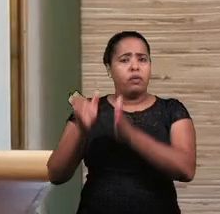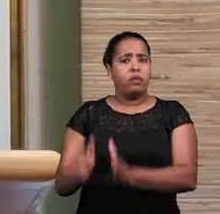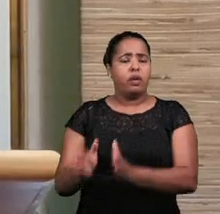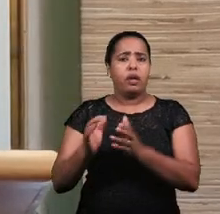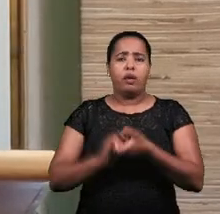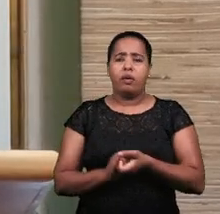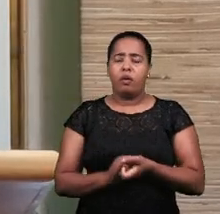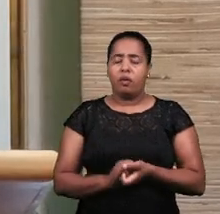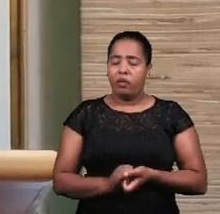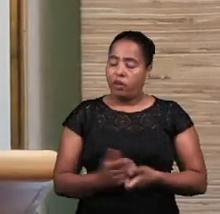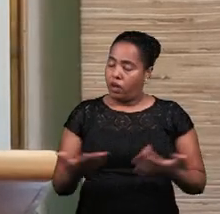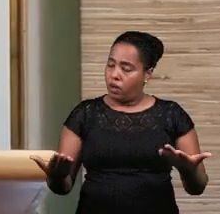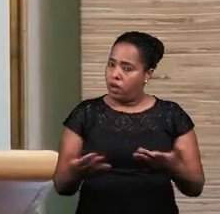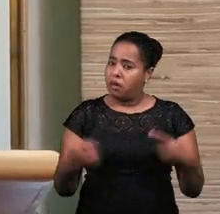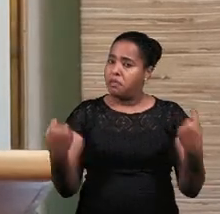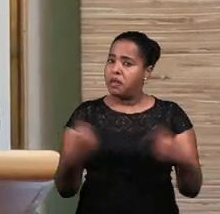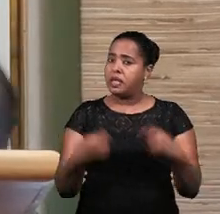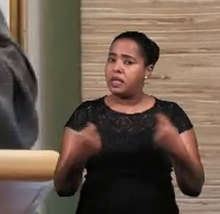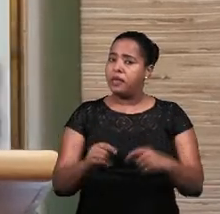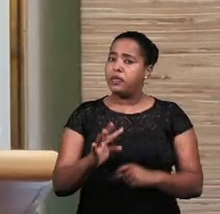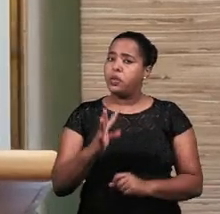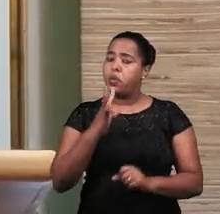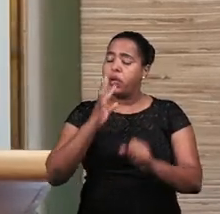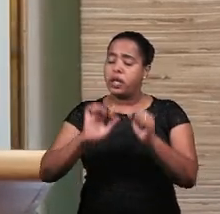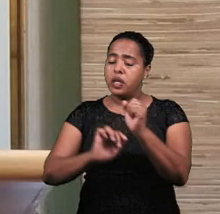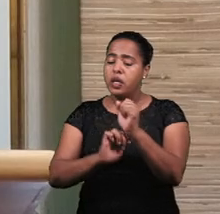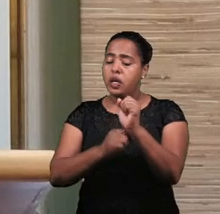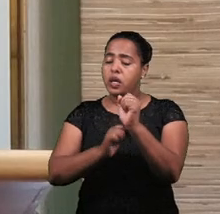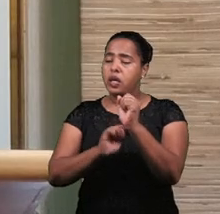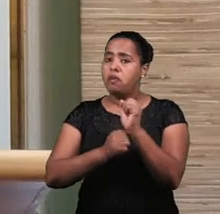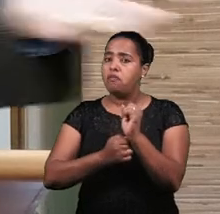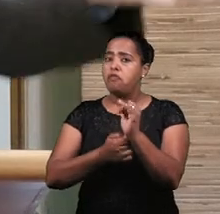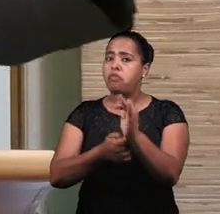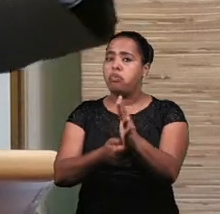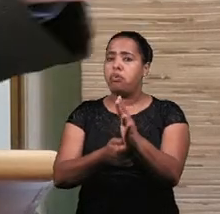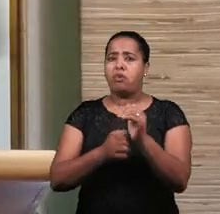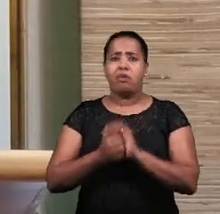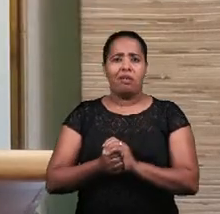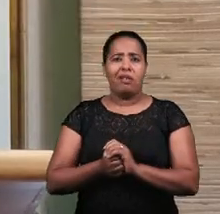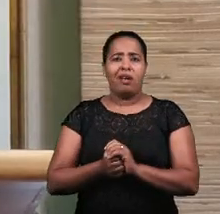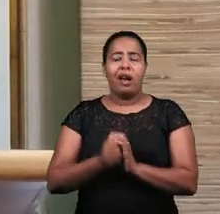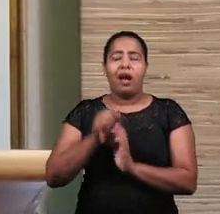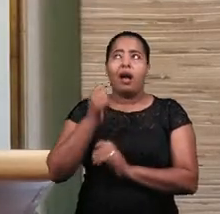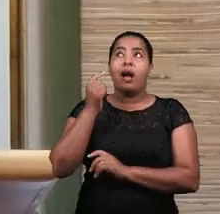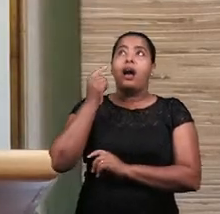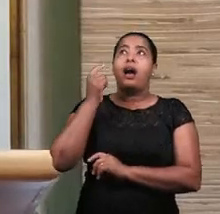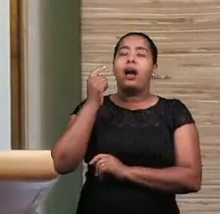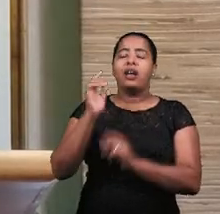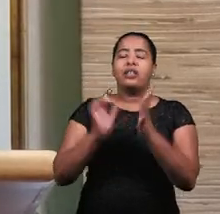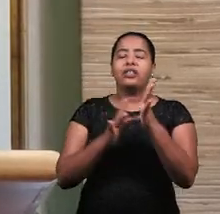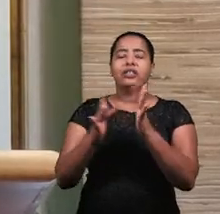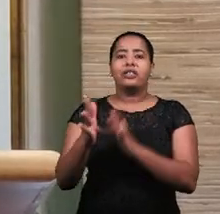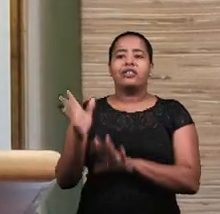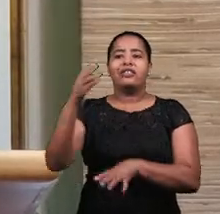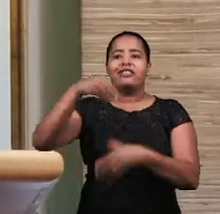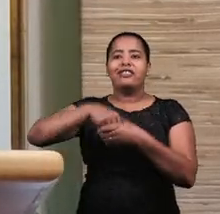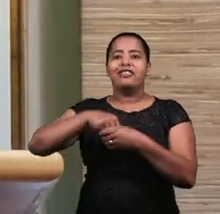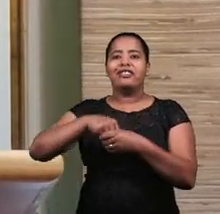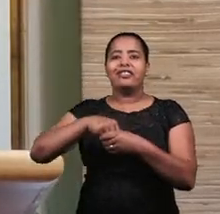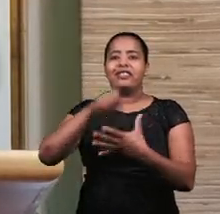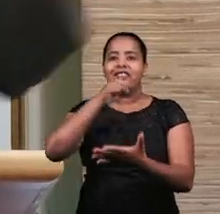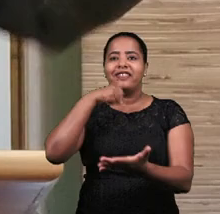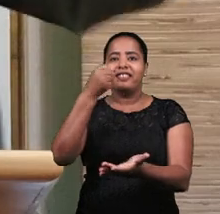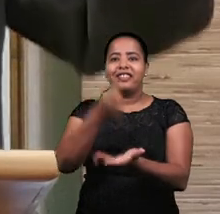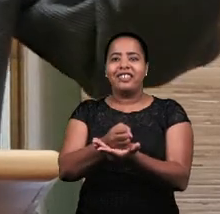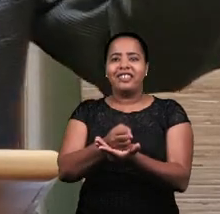devrait connaître ses mystères. Et nous commençons à voir Jésus à l'Ancien Testament. C'était le grand mystère. C'était le grand